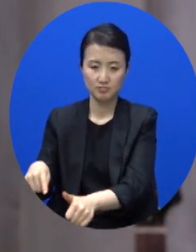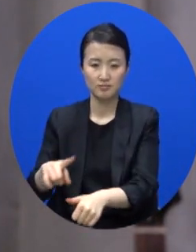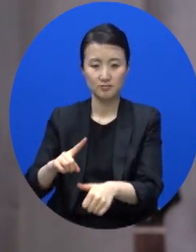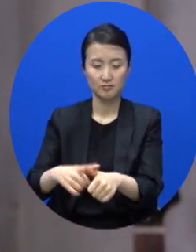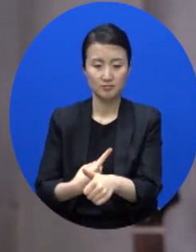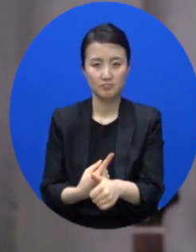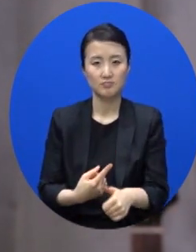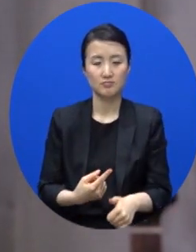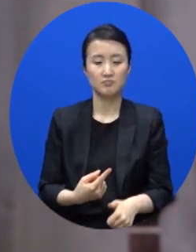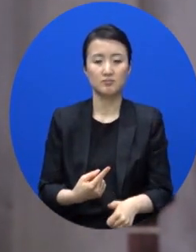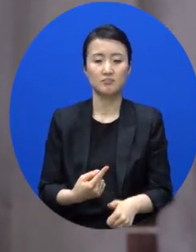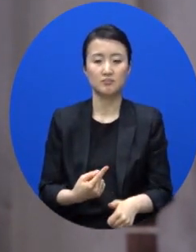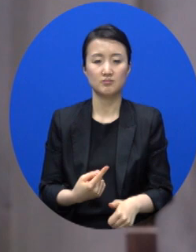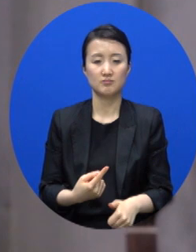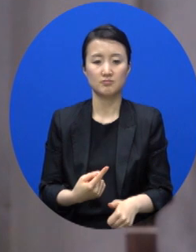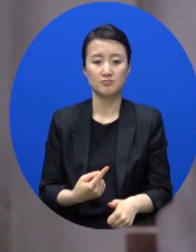이렇게